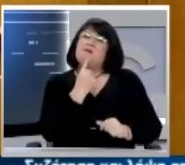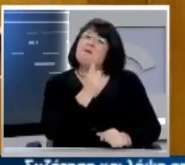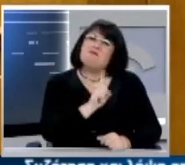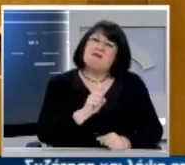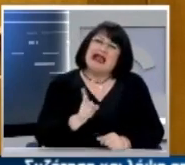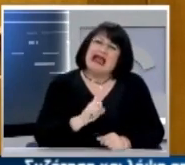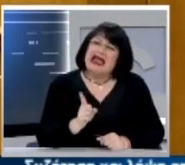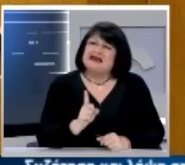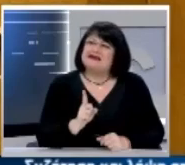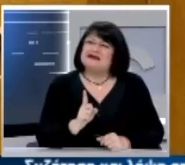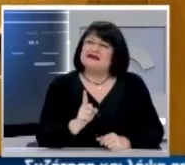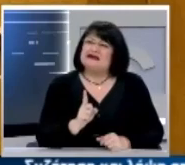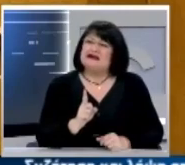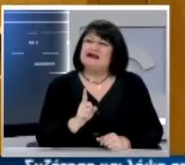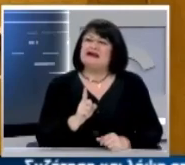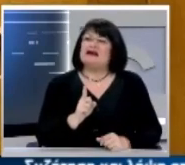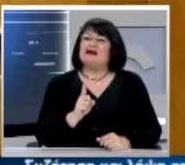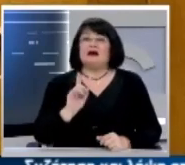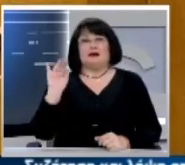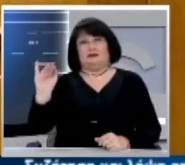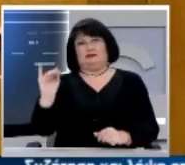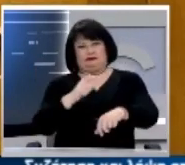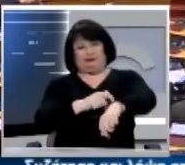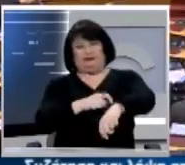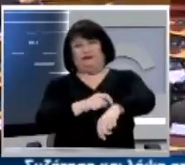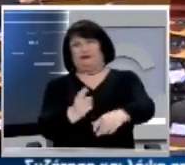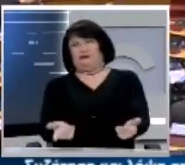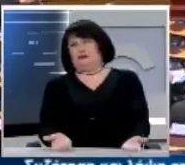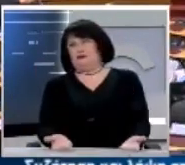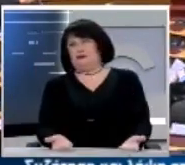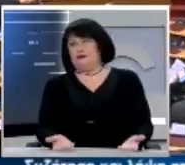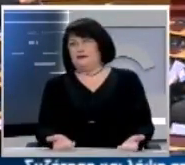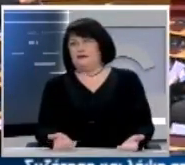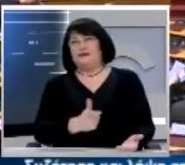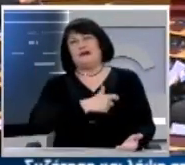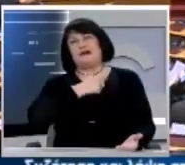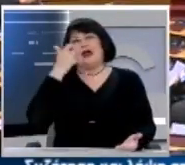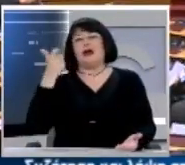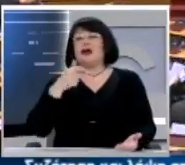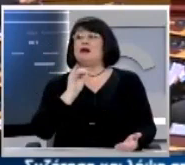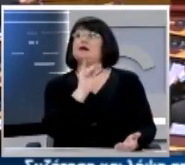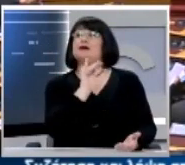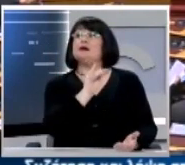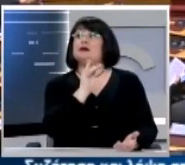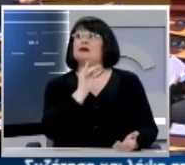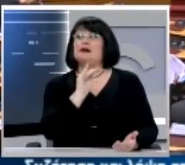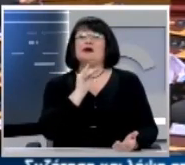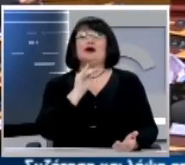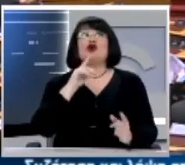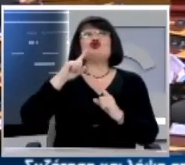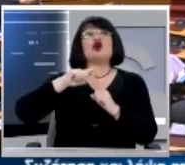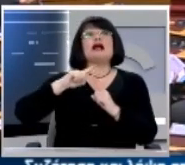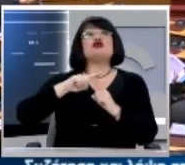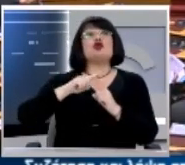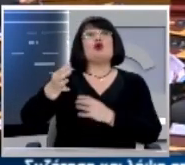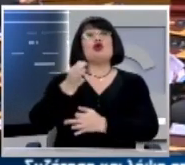λέω, αλλά να καταλαβαίνω πω. Ότι θέλετε τον κύριο, το χρόνο του κύριου Λοβέρδου. Ο να ξέρετε, κύριος, εγώ σας. Ο κύριος Τσοχατζόπουλος, λοιπόν, κύριε Τσανακόπλε, είχε μιλήσει